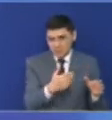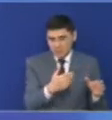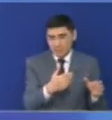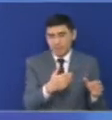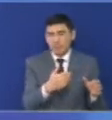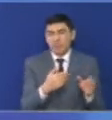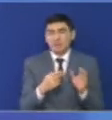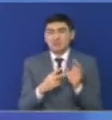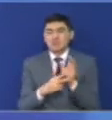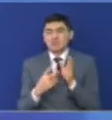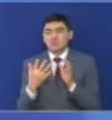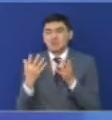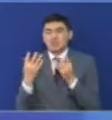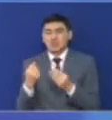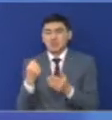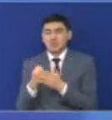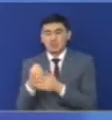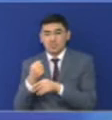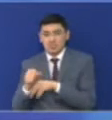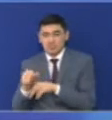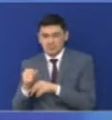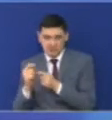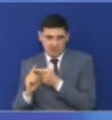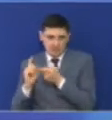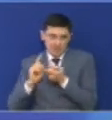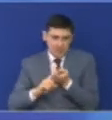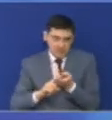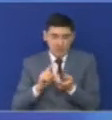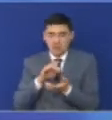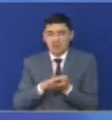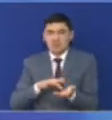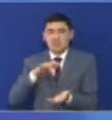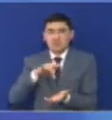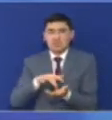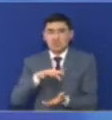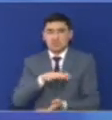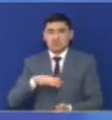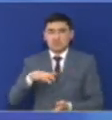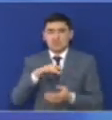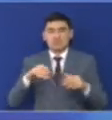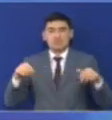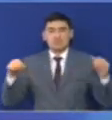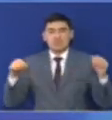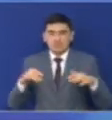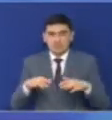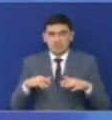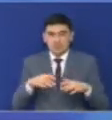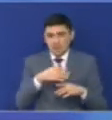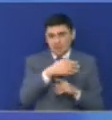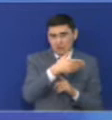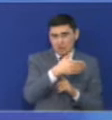акции «75 дней до Победы» продолжилось сегодня на центральной площади города. В торжественной обстановке боевое знамя было